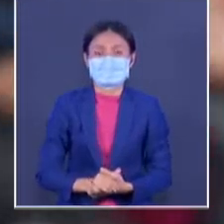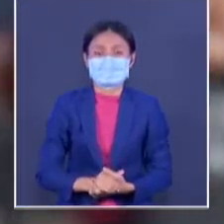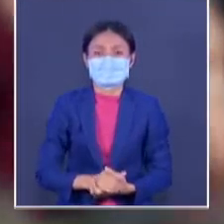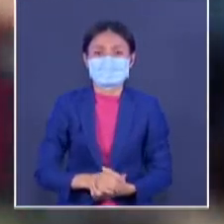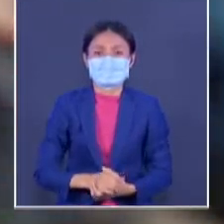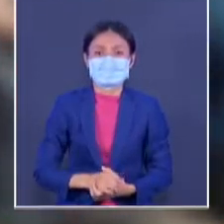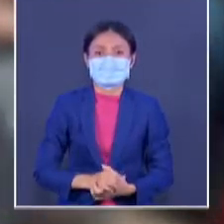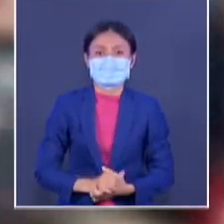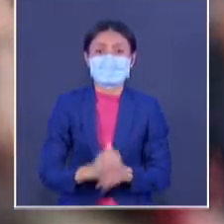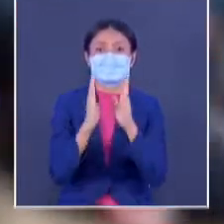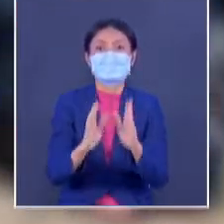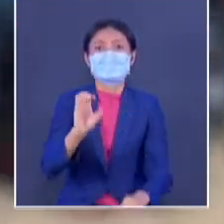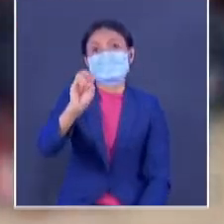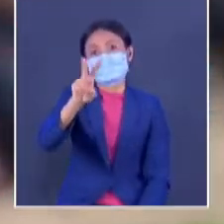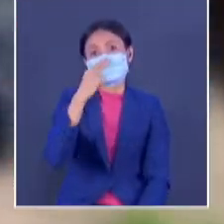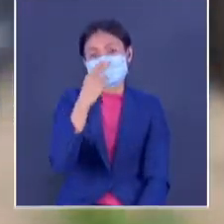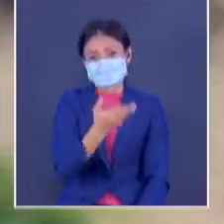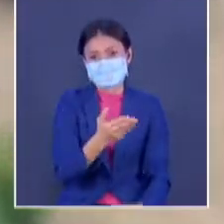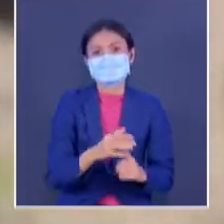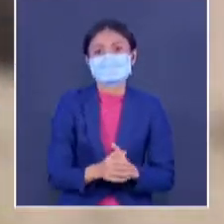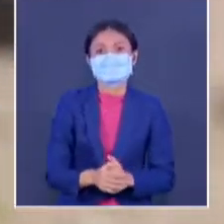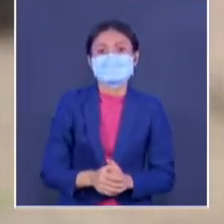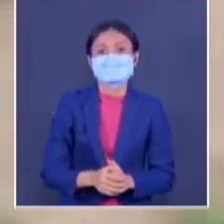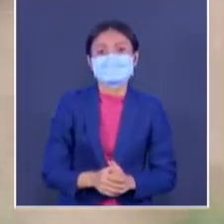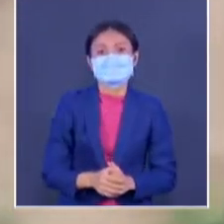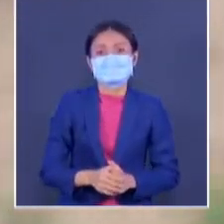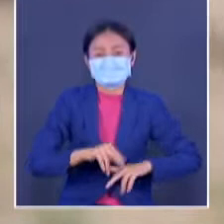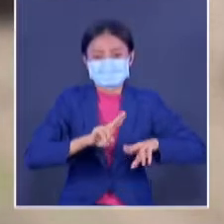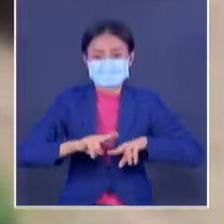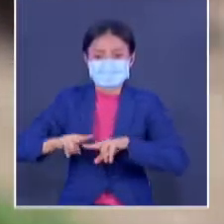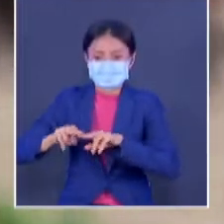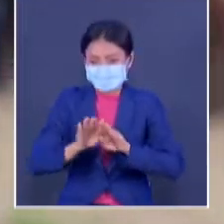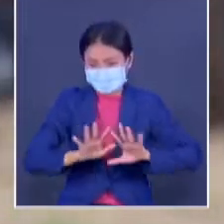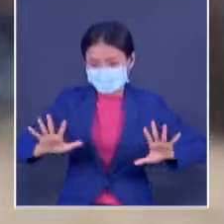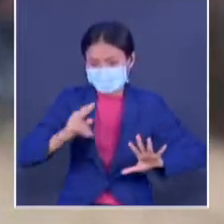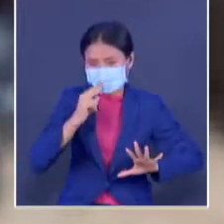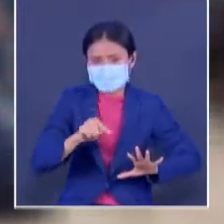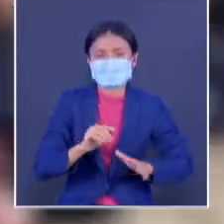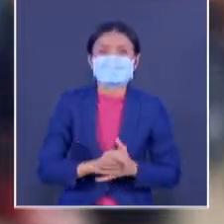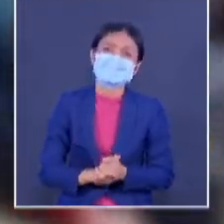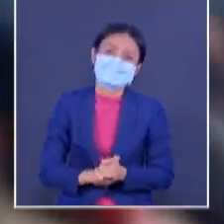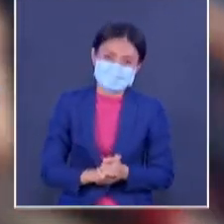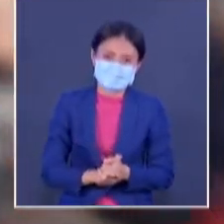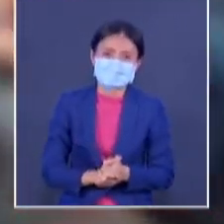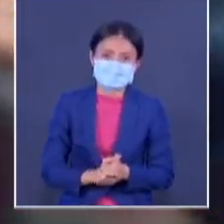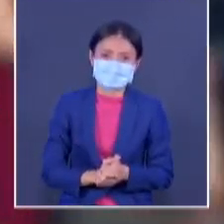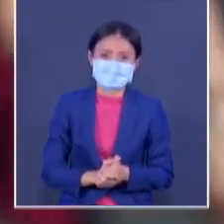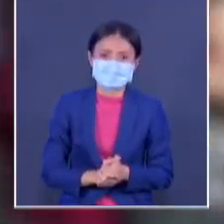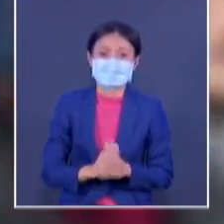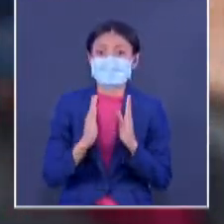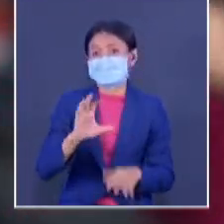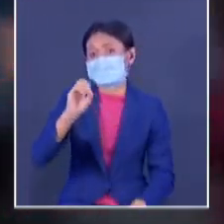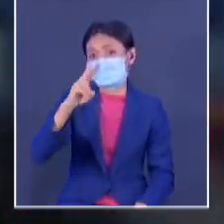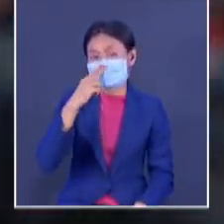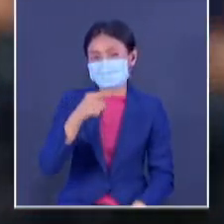เนี่ยครับ52รายยืนกันแบบนี้นั่งขออภัยนั่งครับที่ยืนนี่คือเจ้าหน้าที่ครับนั่งกันแบบนี้นะครับเพราะถูกจับกุมทั้งหม